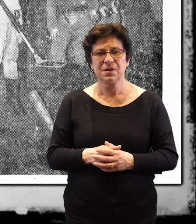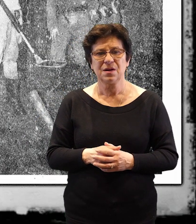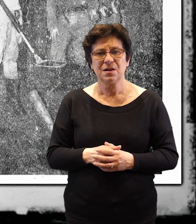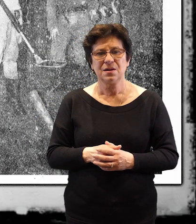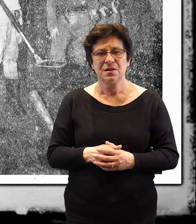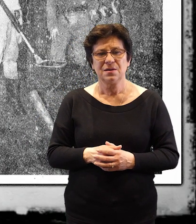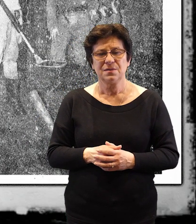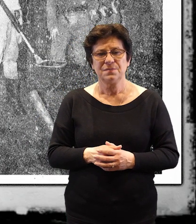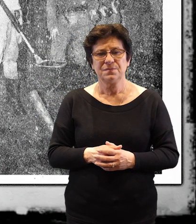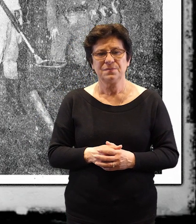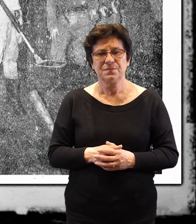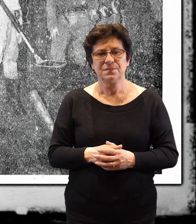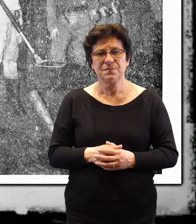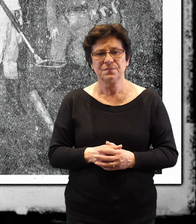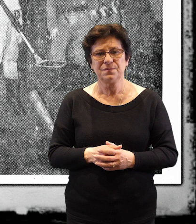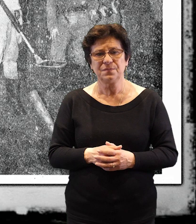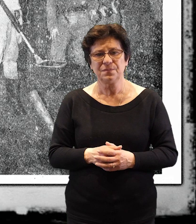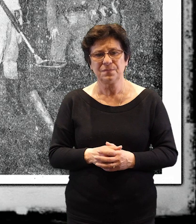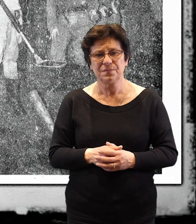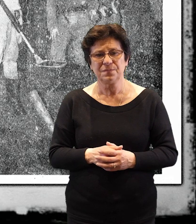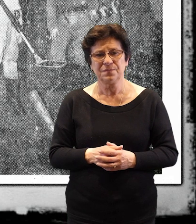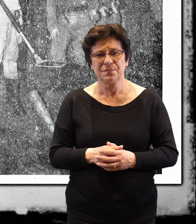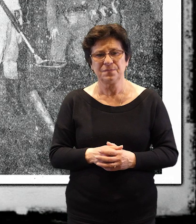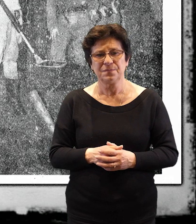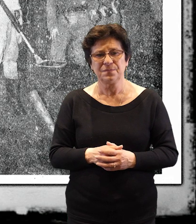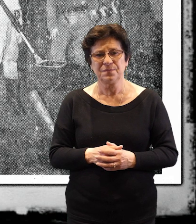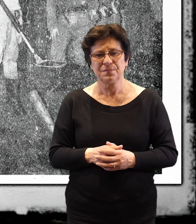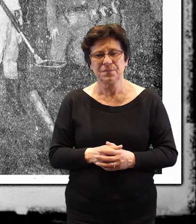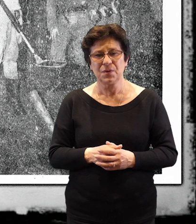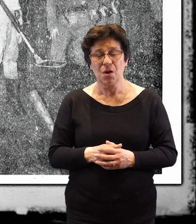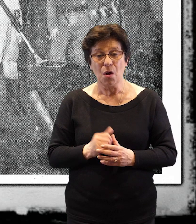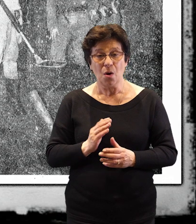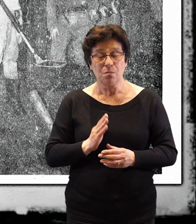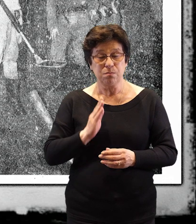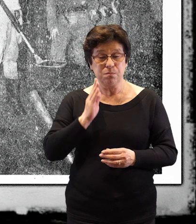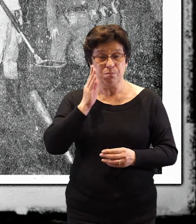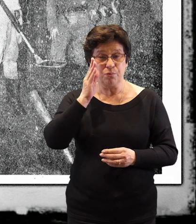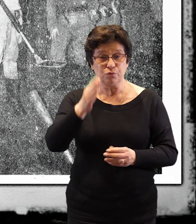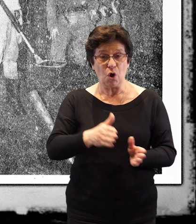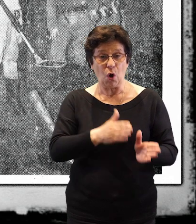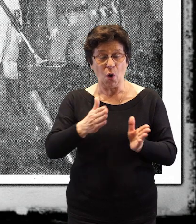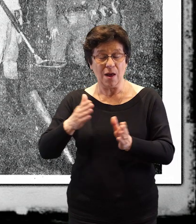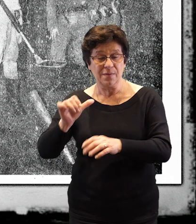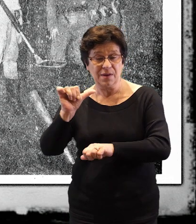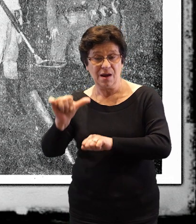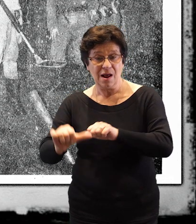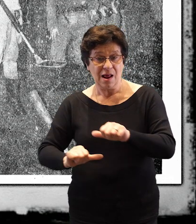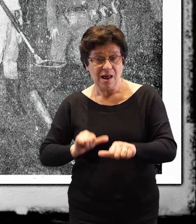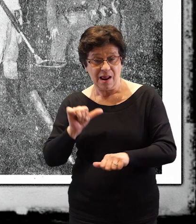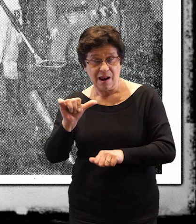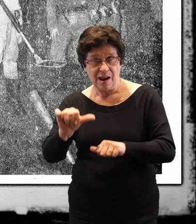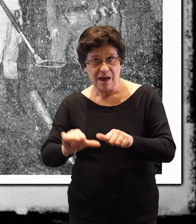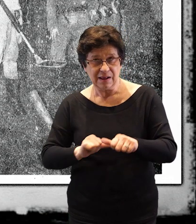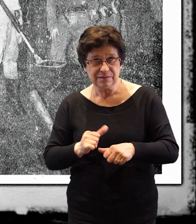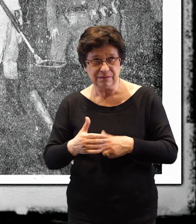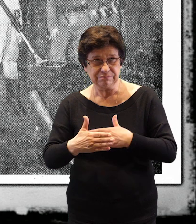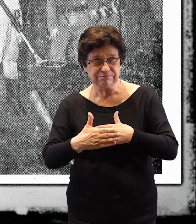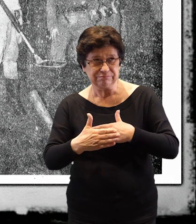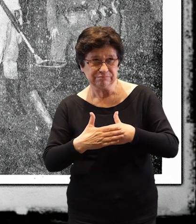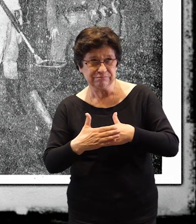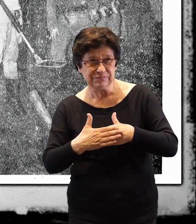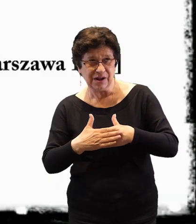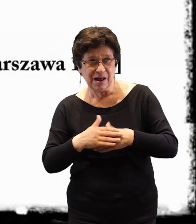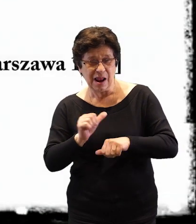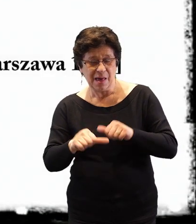te podziemia były związane z niemiecką Wunderwaffe. Później, w kolejnych latach, zwłaszcza pod koniec lat 90., to